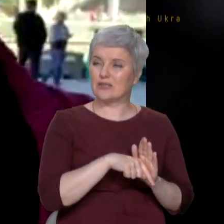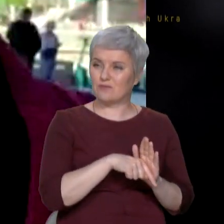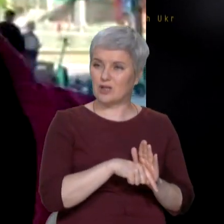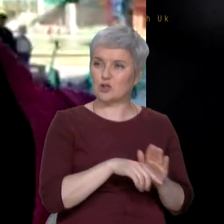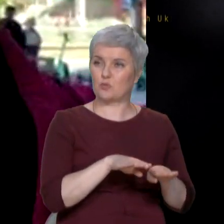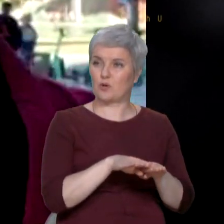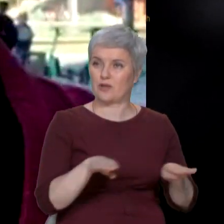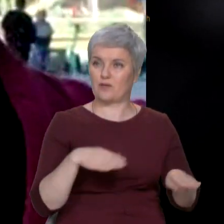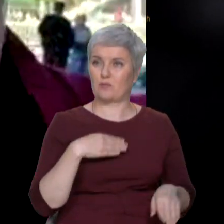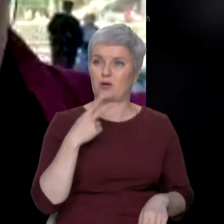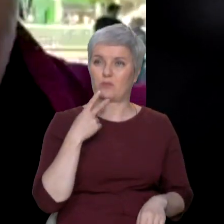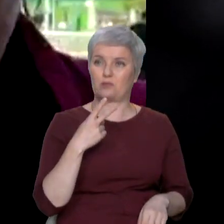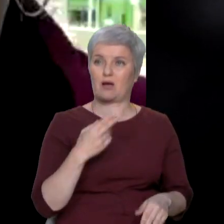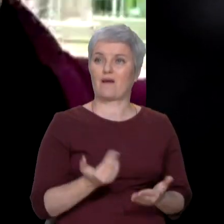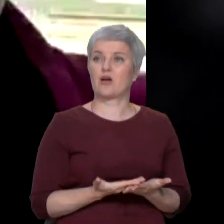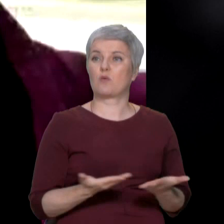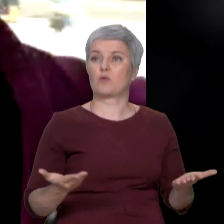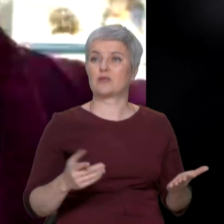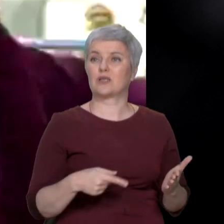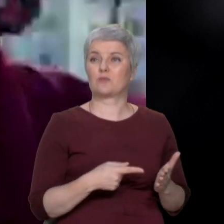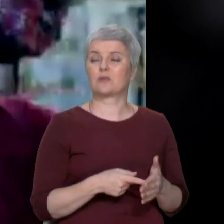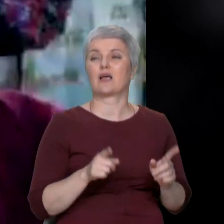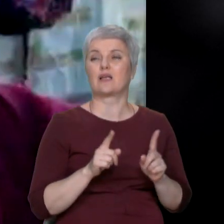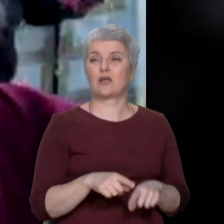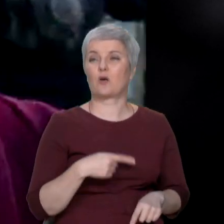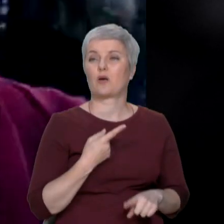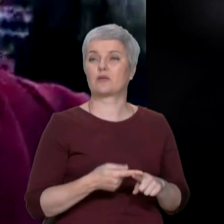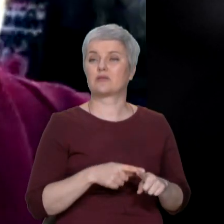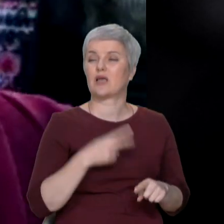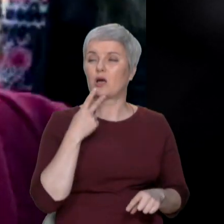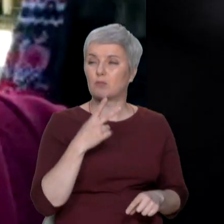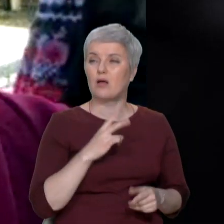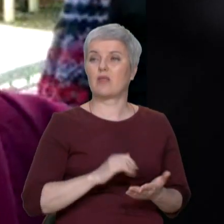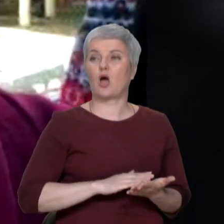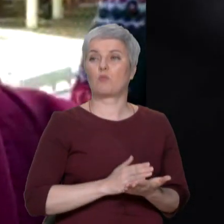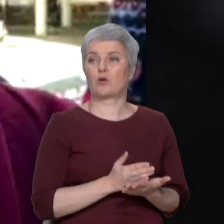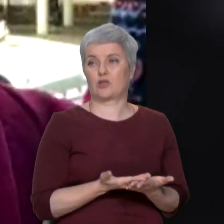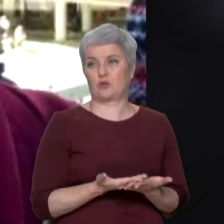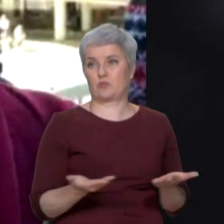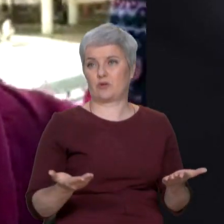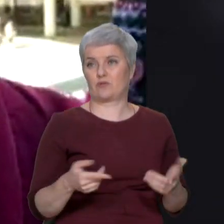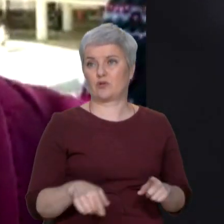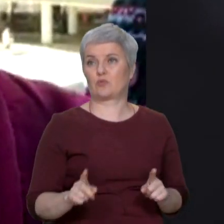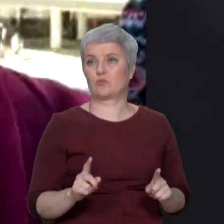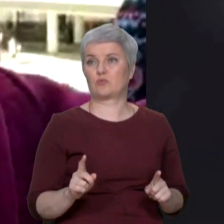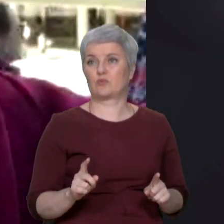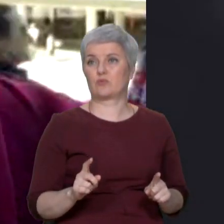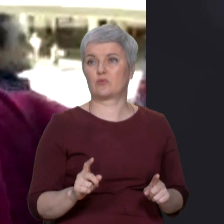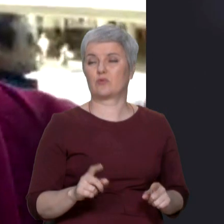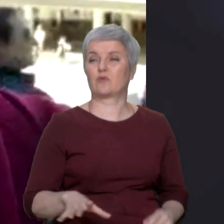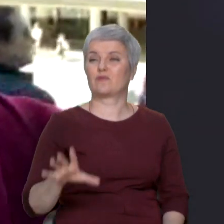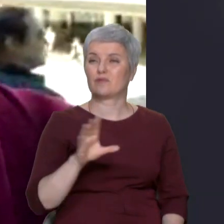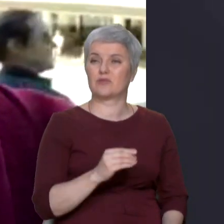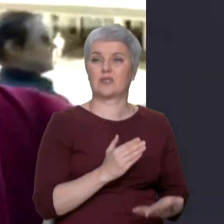ми бачимо це в просторі міста, але також ми це бачимо і на політичному рівні, тому що у всіх